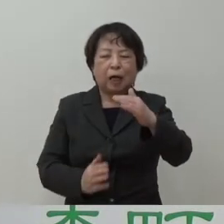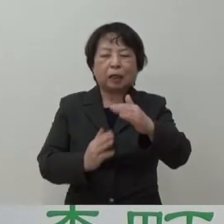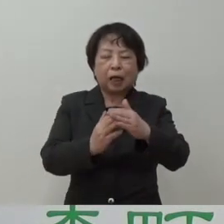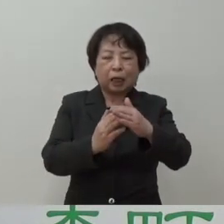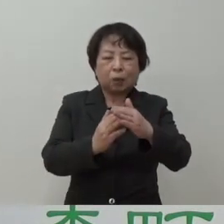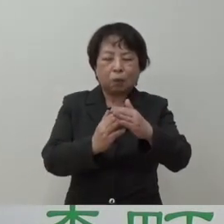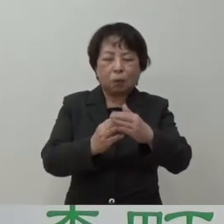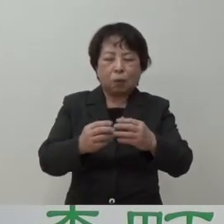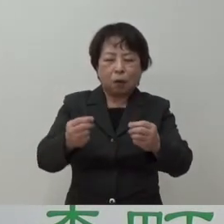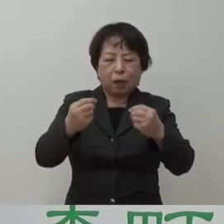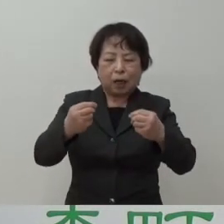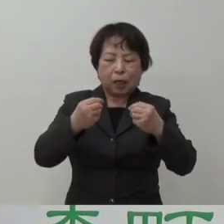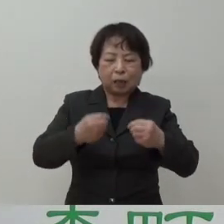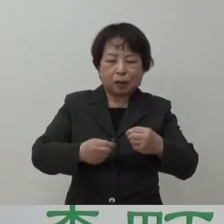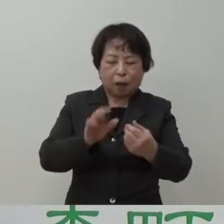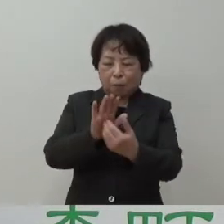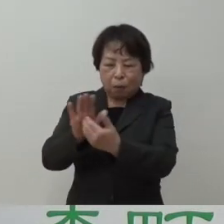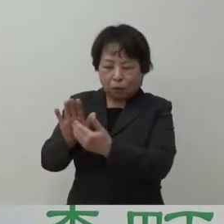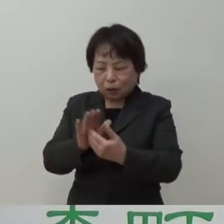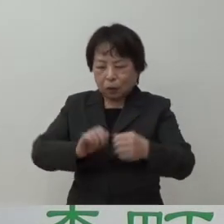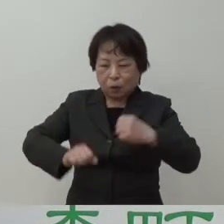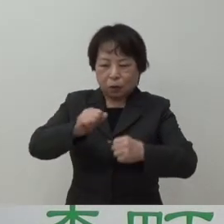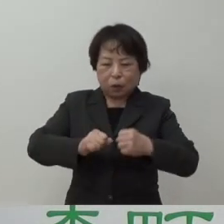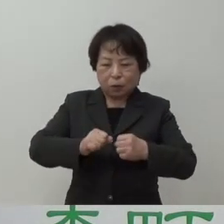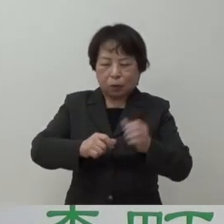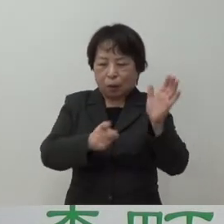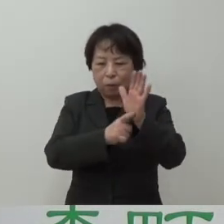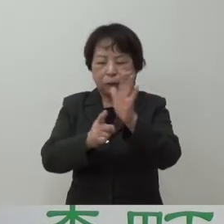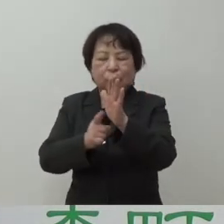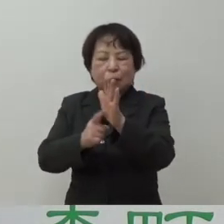染防止行動を取るよう呼びかけています。